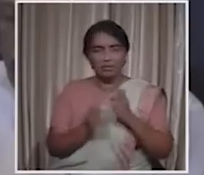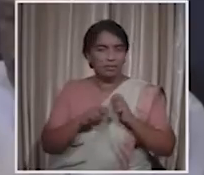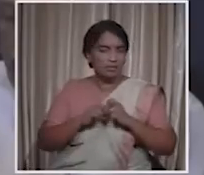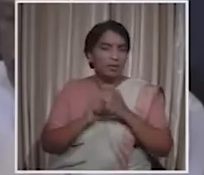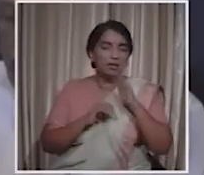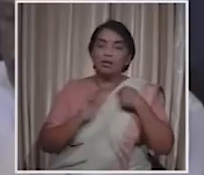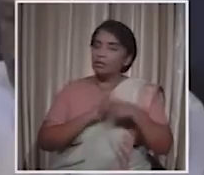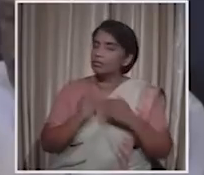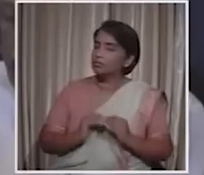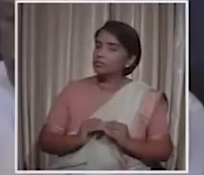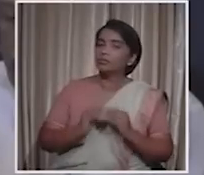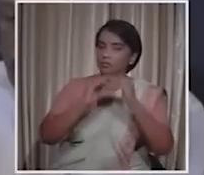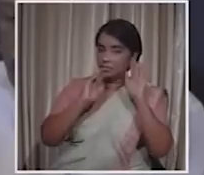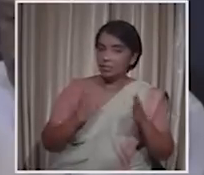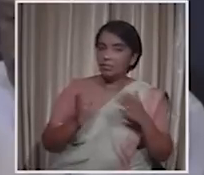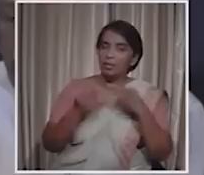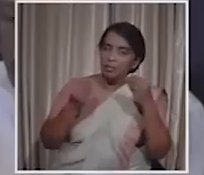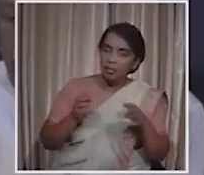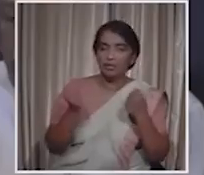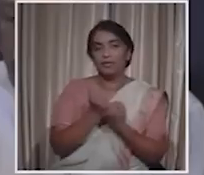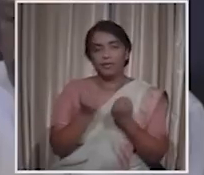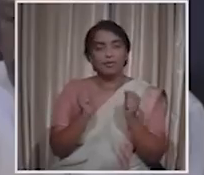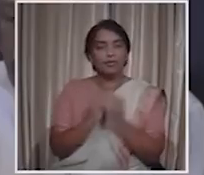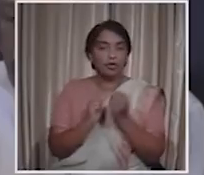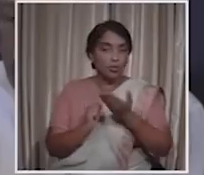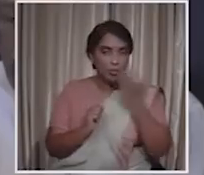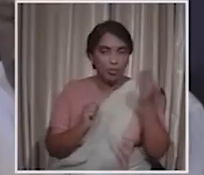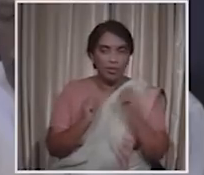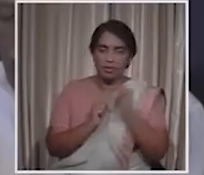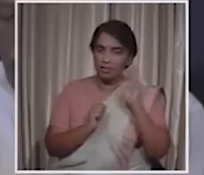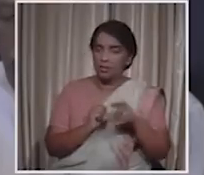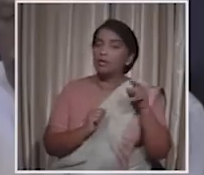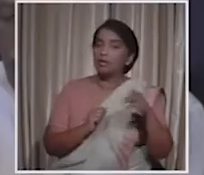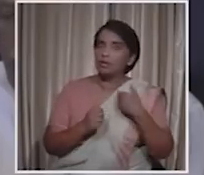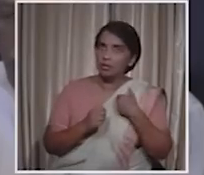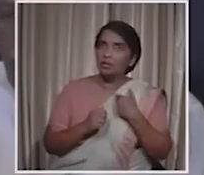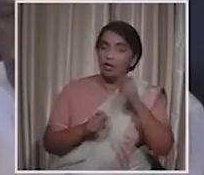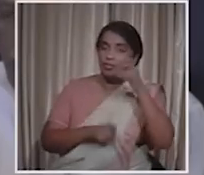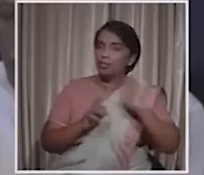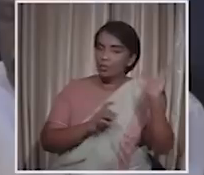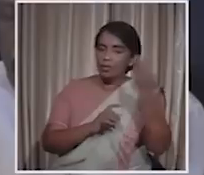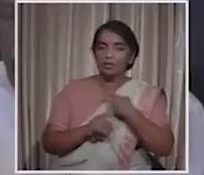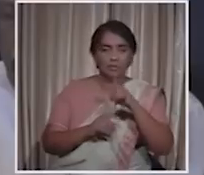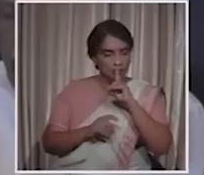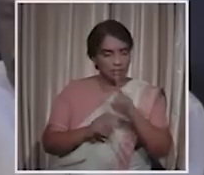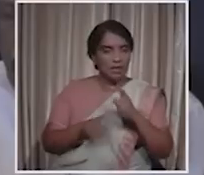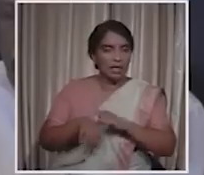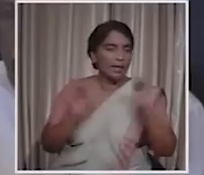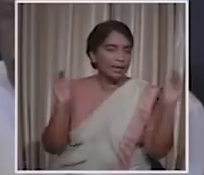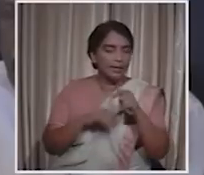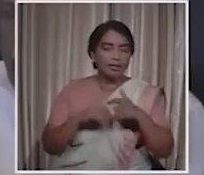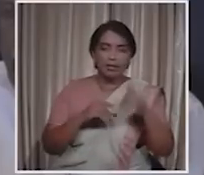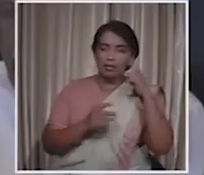රට ගොඩ නැංගවීම වෙනුවෙන් සුළුවෙන් හරි කරන්නට පුළුවන් දේවල් තියෙනවා. මම හැම පුරවැසියෙක් ඉල්ලා සිටින්නේ කෙටි කාලයකට